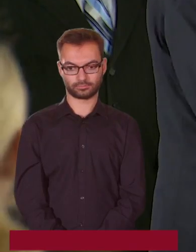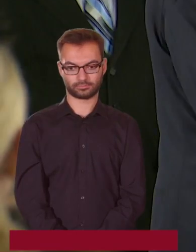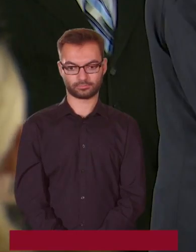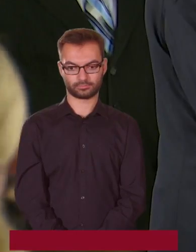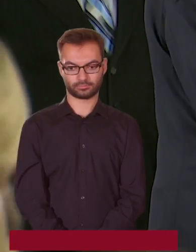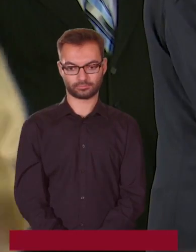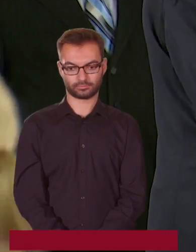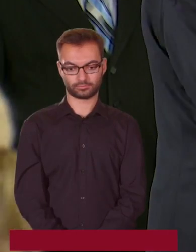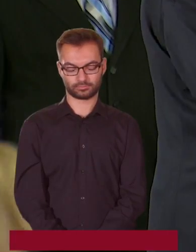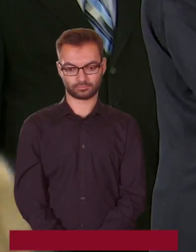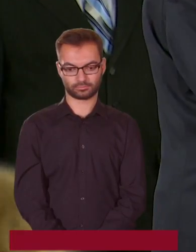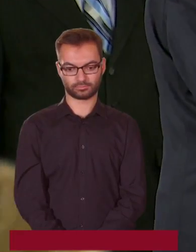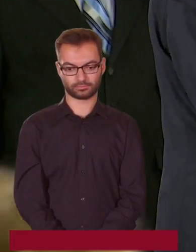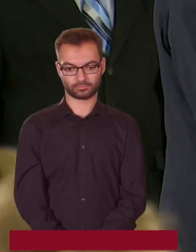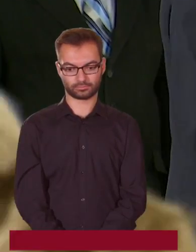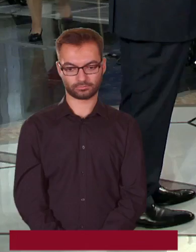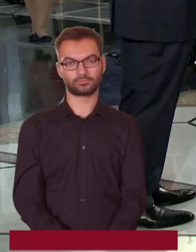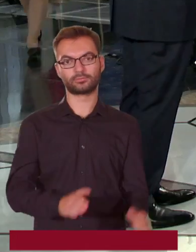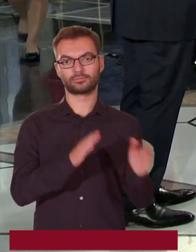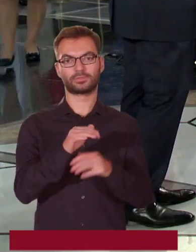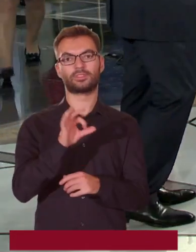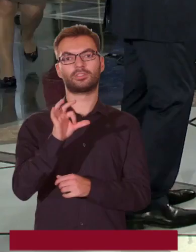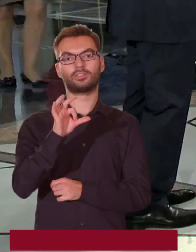Poproszę pana Sławomira Kłosowskiego.